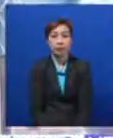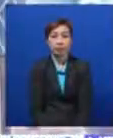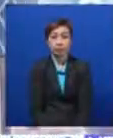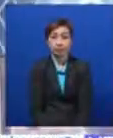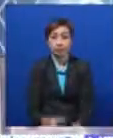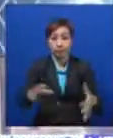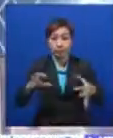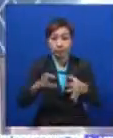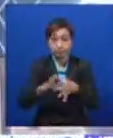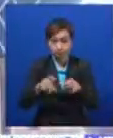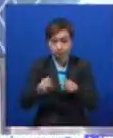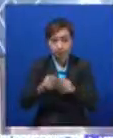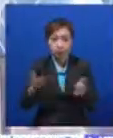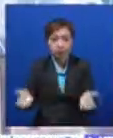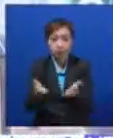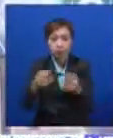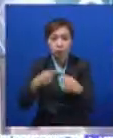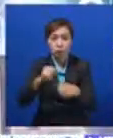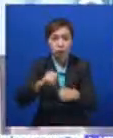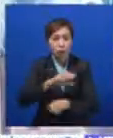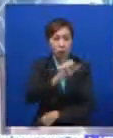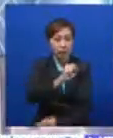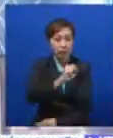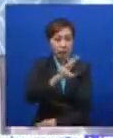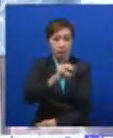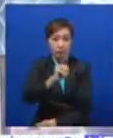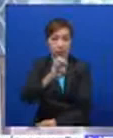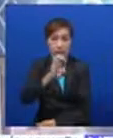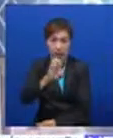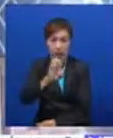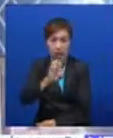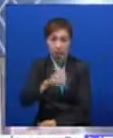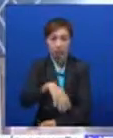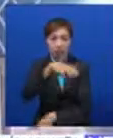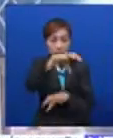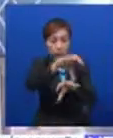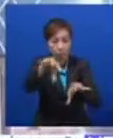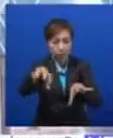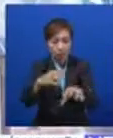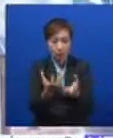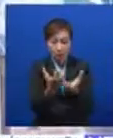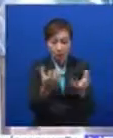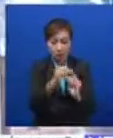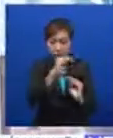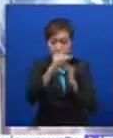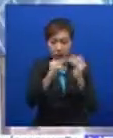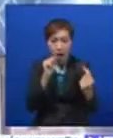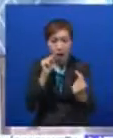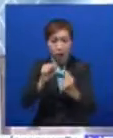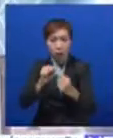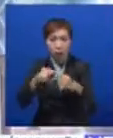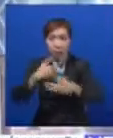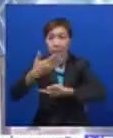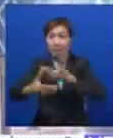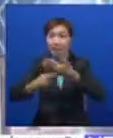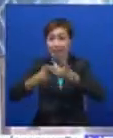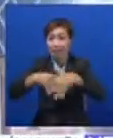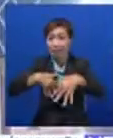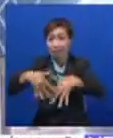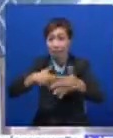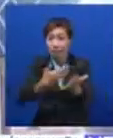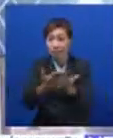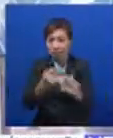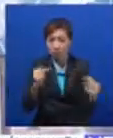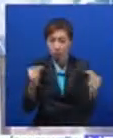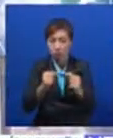ส่วนด้านการส่งเสริมผู้ประกอบการ SME ให้มีการพัฒนาสินค้าให้สอดคล้องกับความต้องการของตลาดนะคะล่าสุดกรม